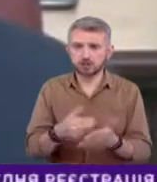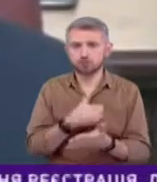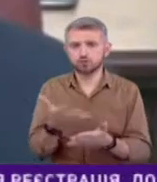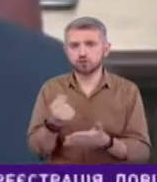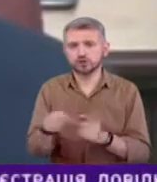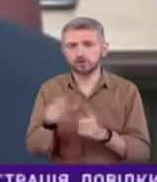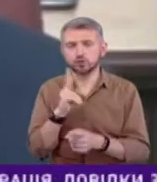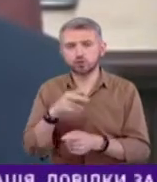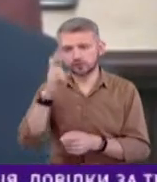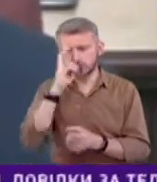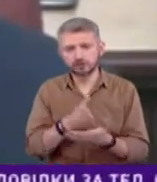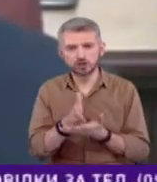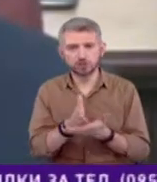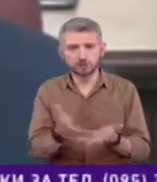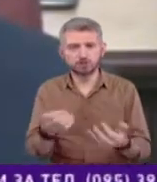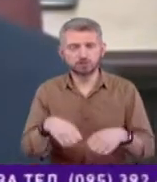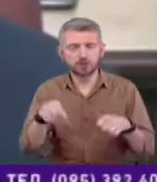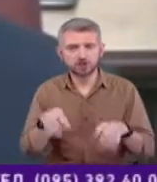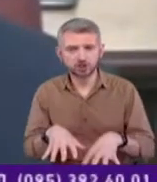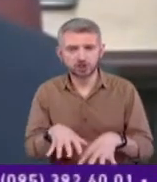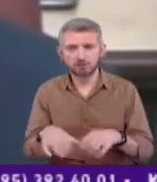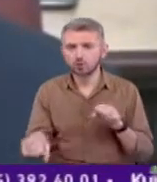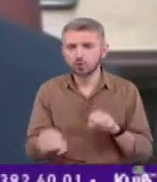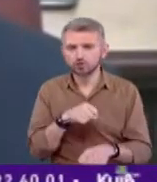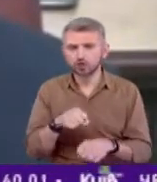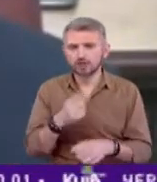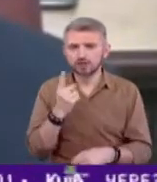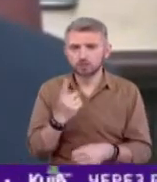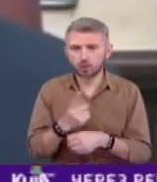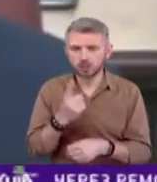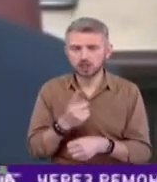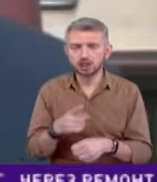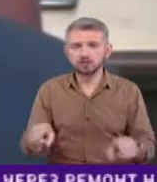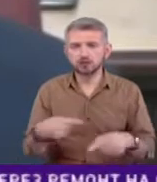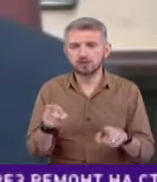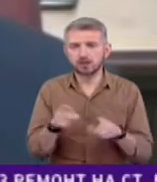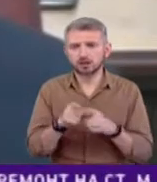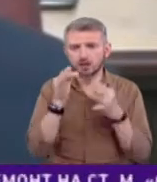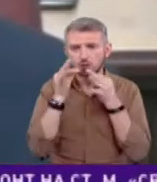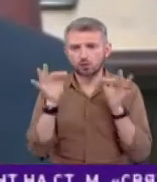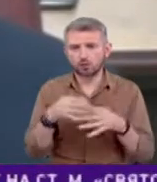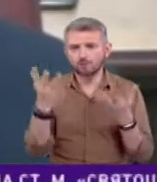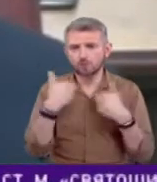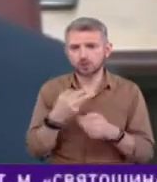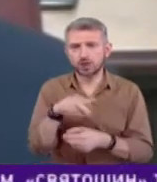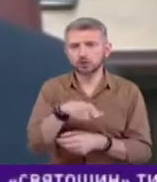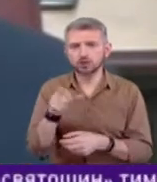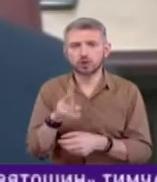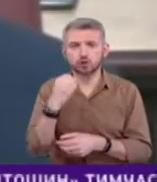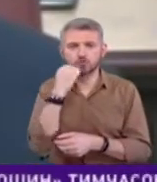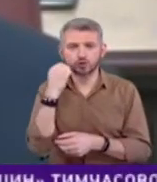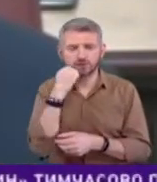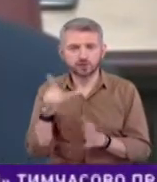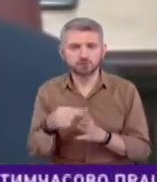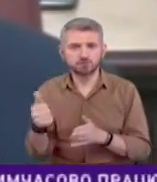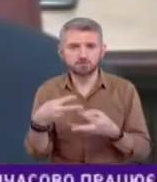Хто із державних чиновників приймав рішення в порушення заборони створити такий комфорт для людей, які в Москві з